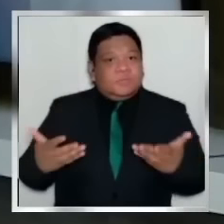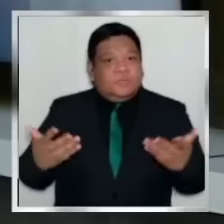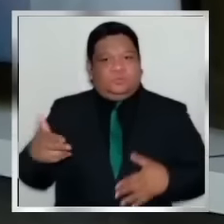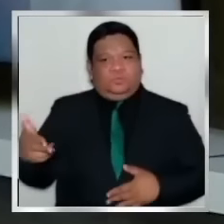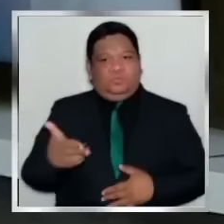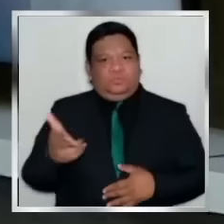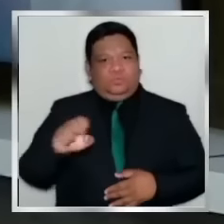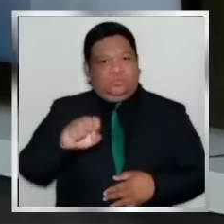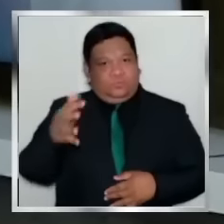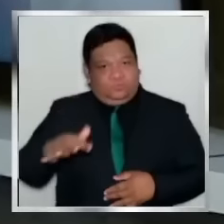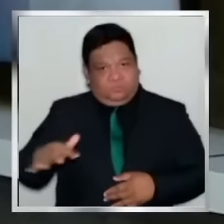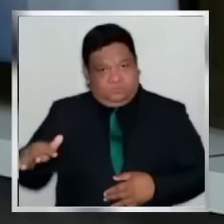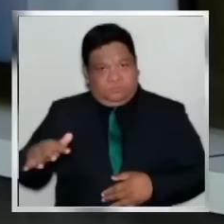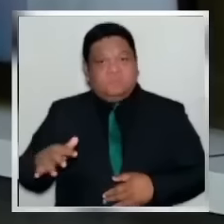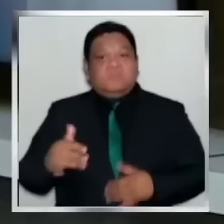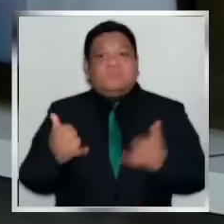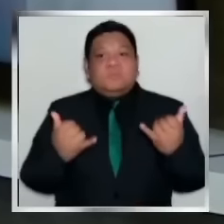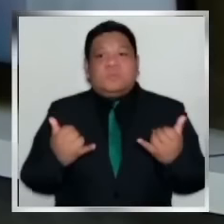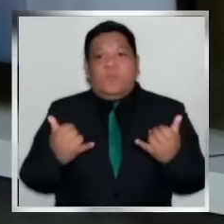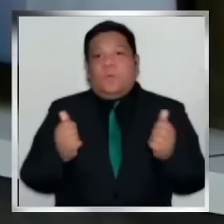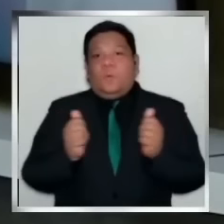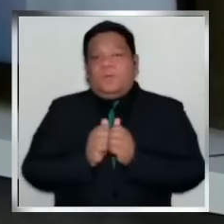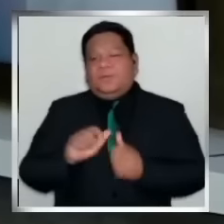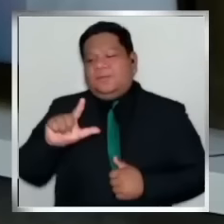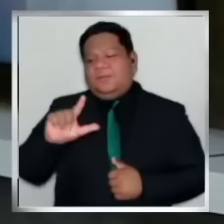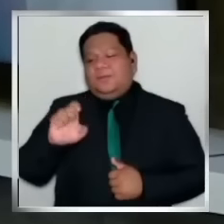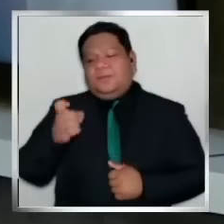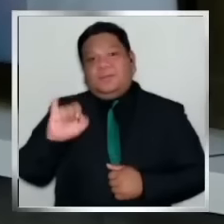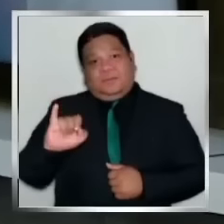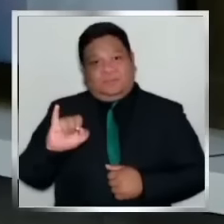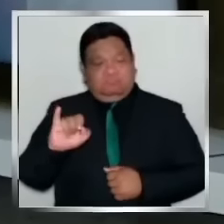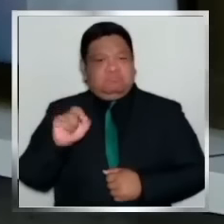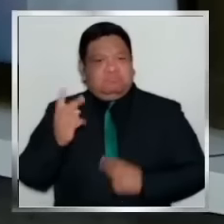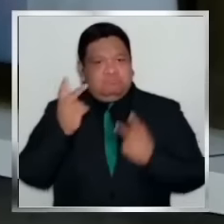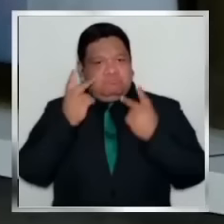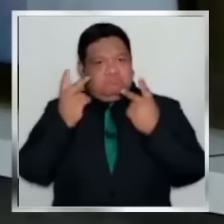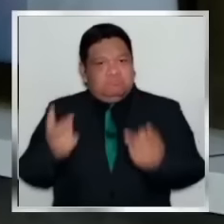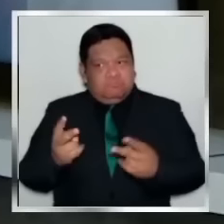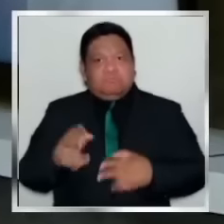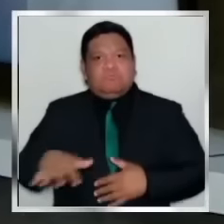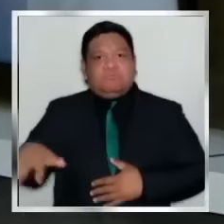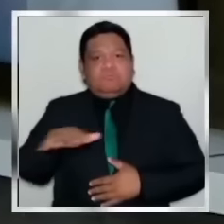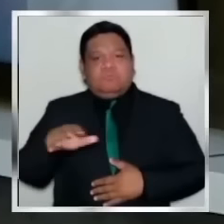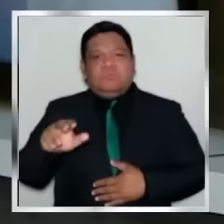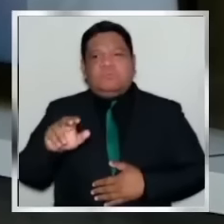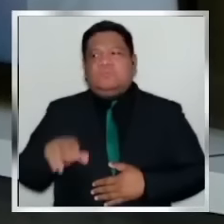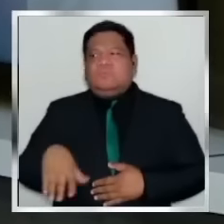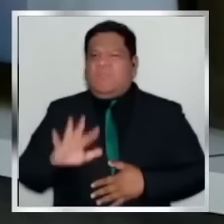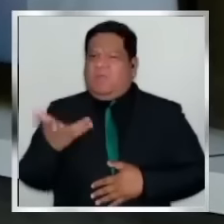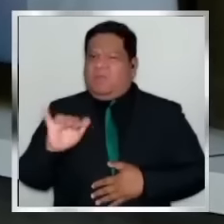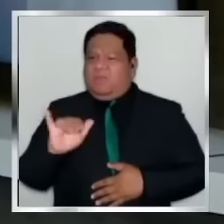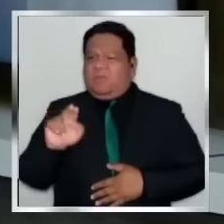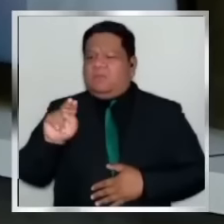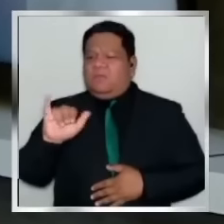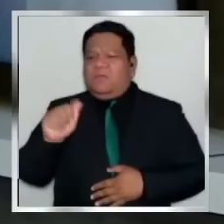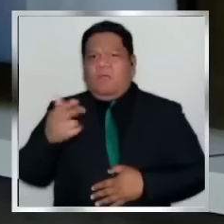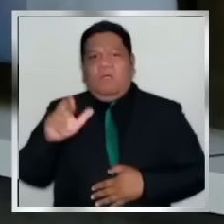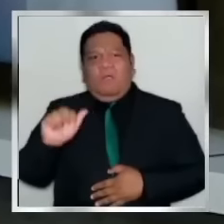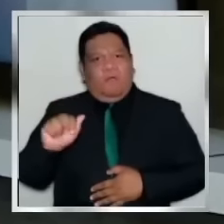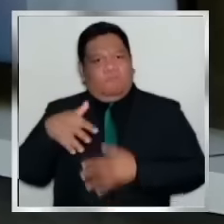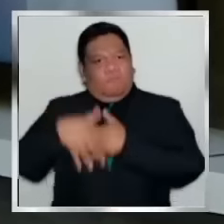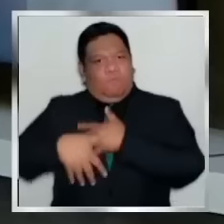si Sparkle Star Lexi Gonzalez para tuklasin ang ganda ng Mala Niagara Falls at isang Enchanted River. At hindi lang